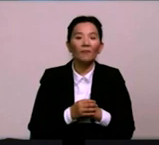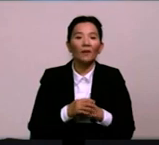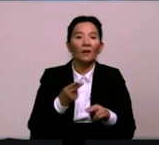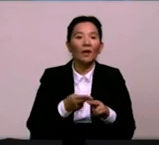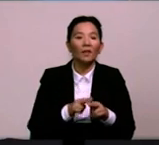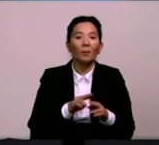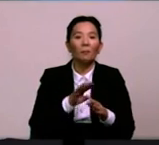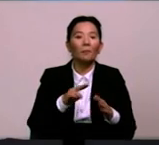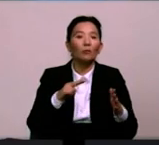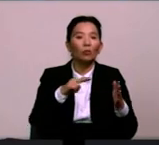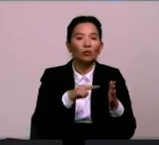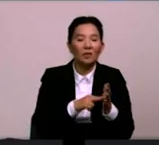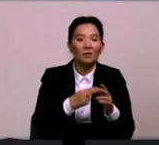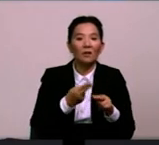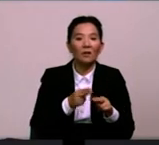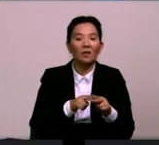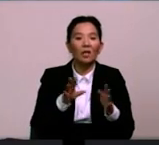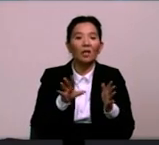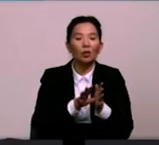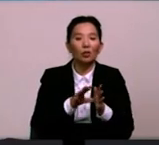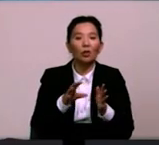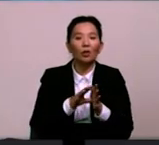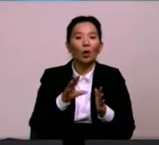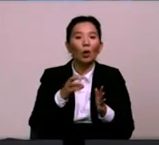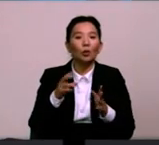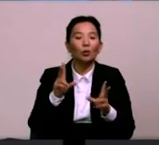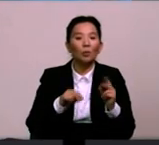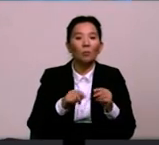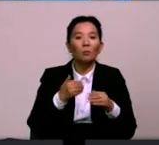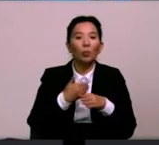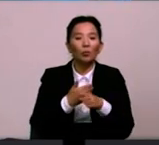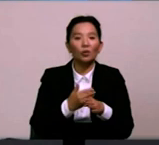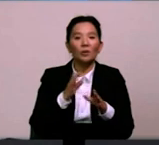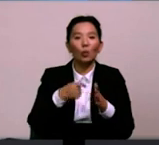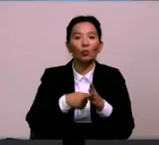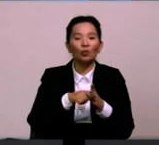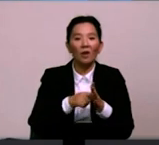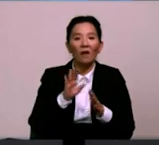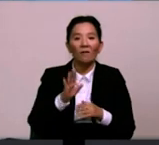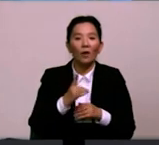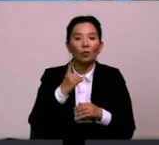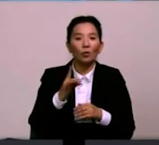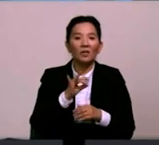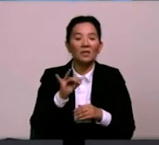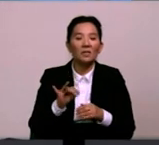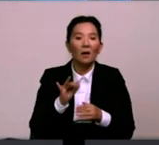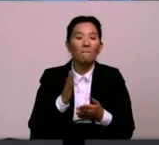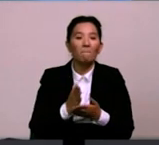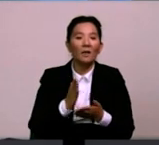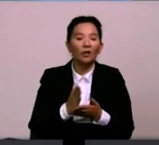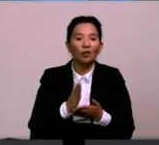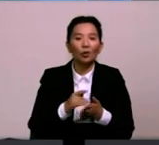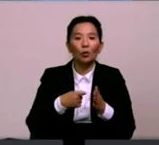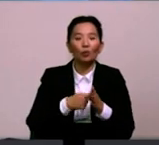Переключать электрический ток в проводниках мы будем с помощью ключа. Значит, в одном из положений